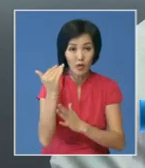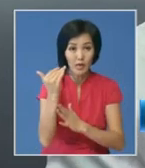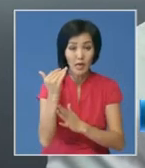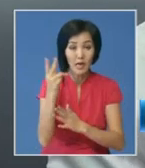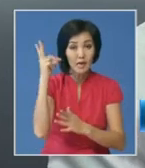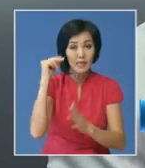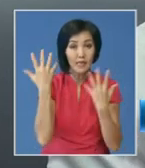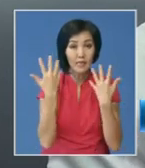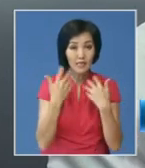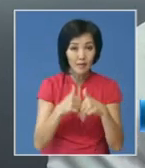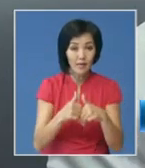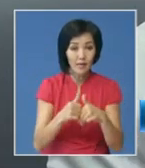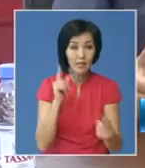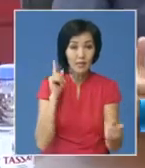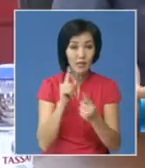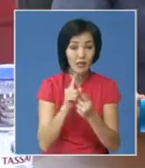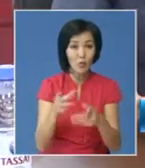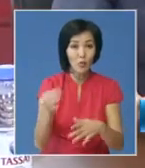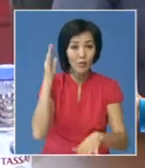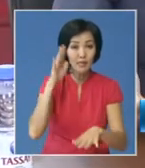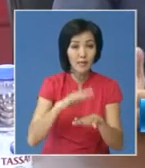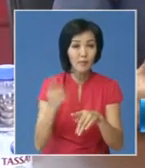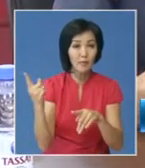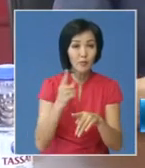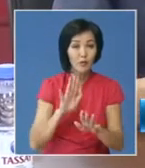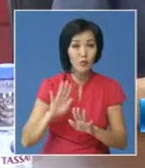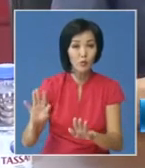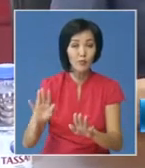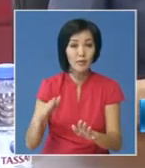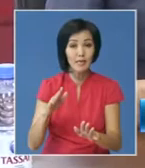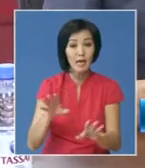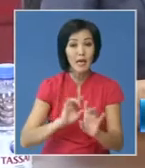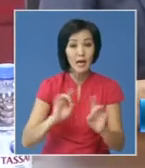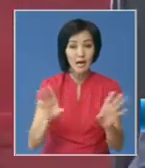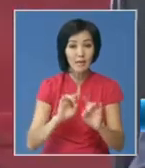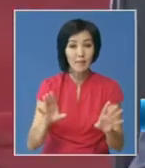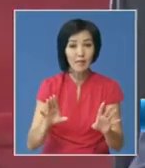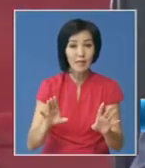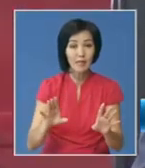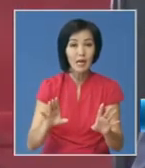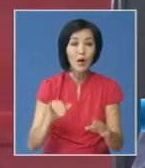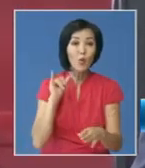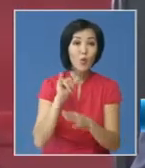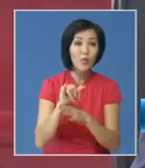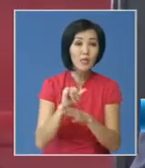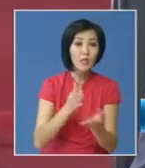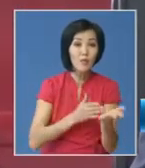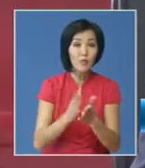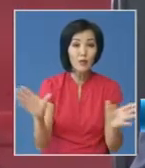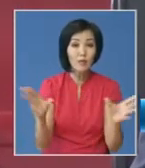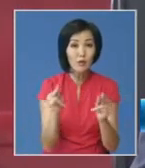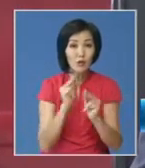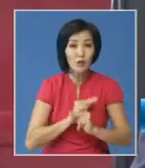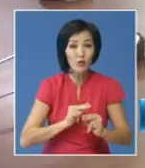Мұндай статистикалық мәліметті кездесу барысында облыс әкімінің бірінші орынбасары келтірді. Ал шетелдік қонақтар бұл бағыттағы бір кескен жұмыс